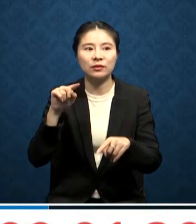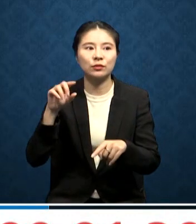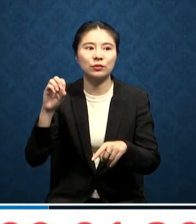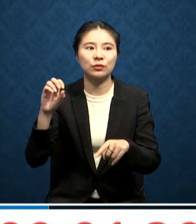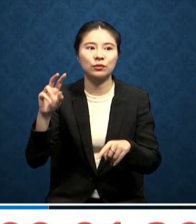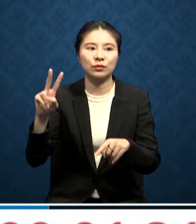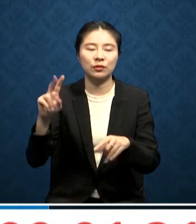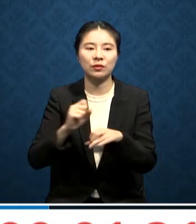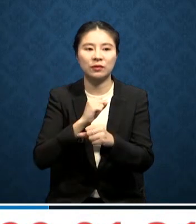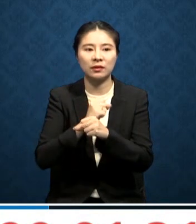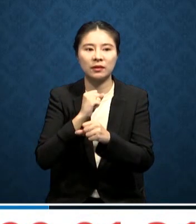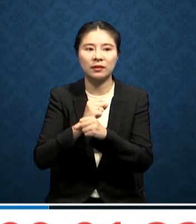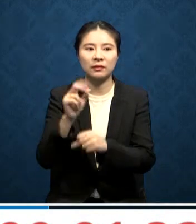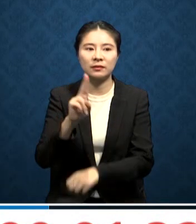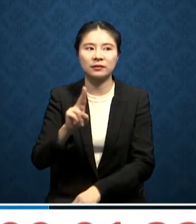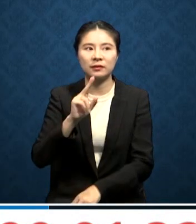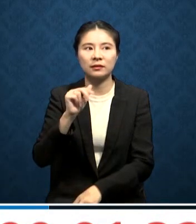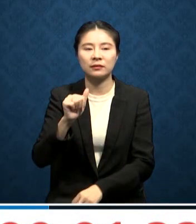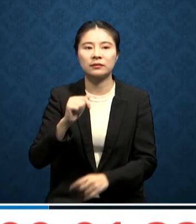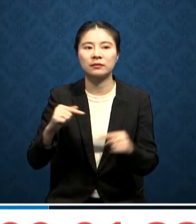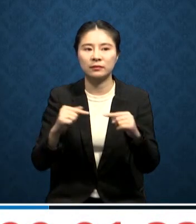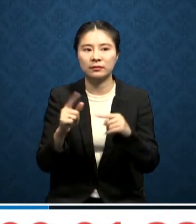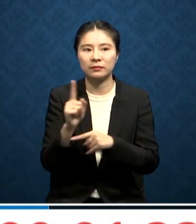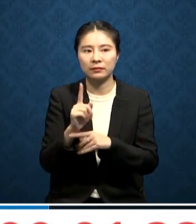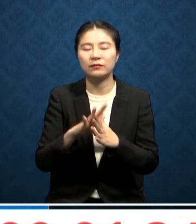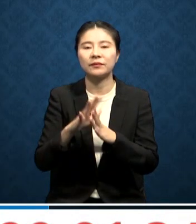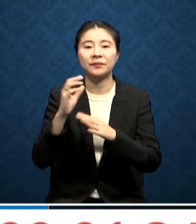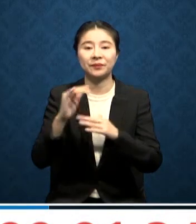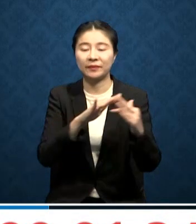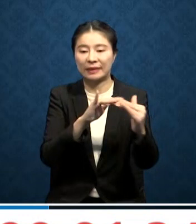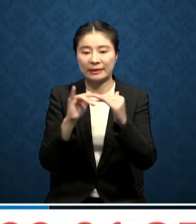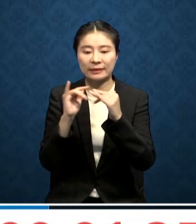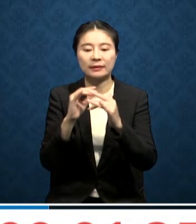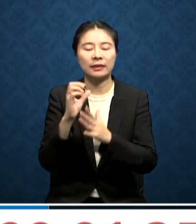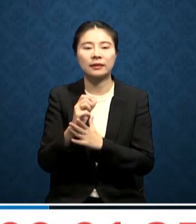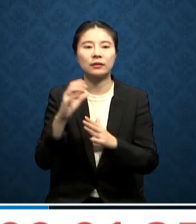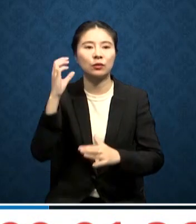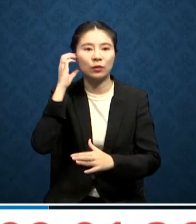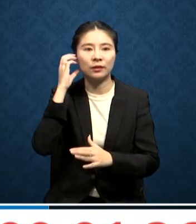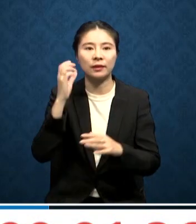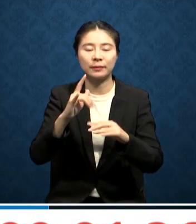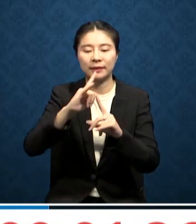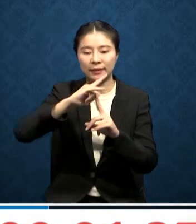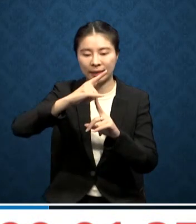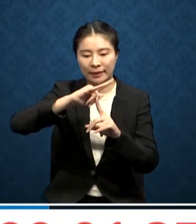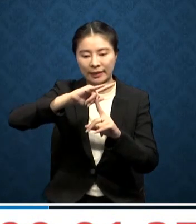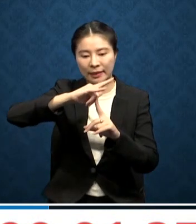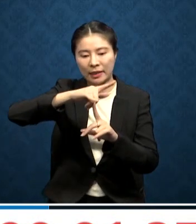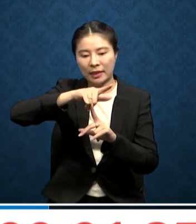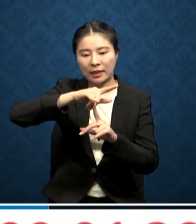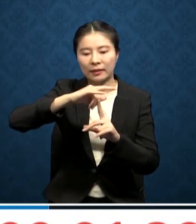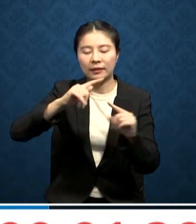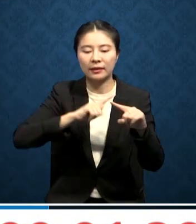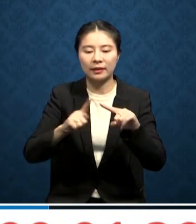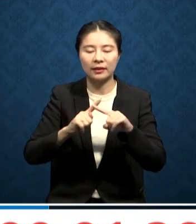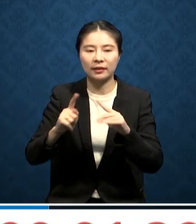ถึ 7.125 KHzเพิมเติมสำหบกิจการโทรคมนาคมเคื่ที่สากลและสามารถใชคคามธียาน 700 M